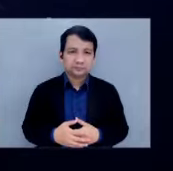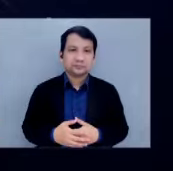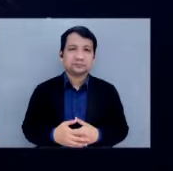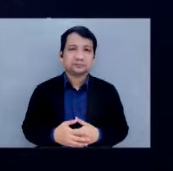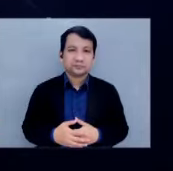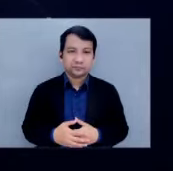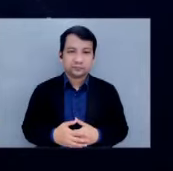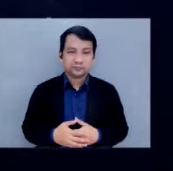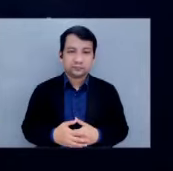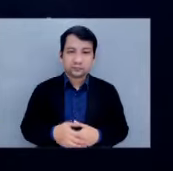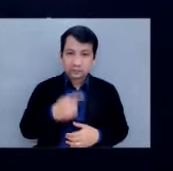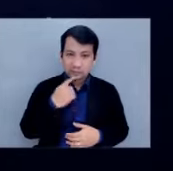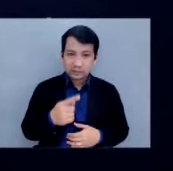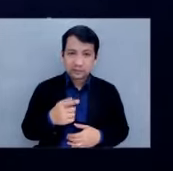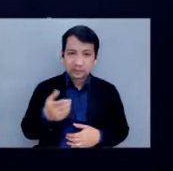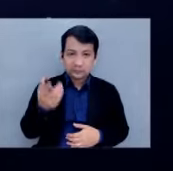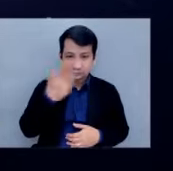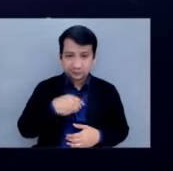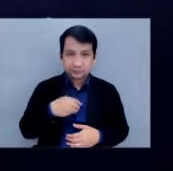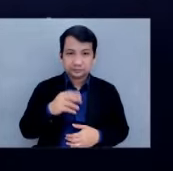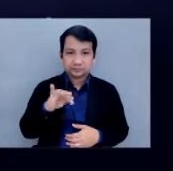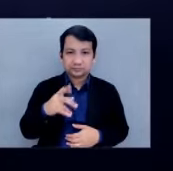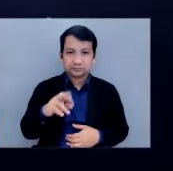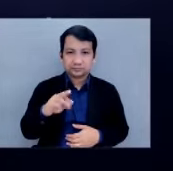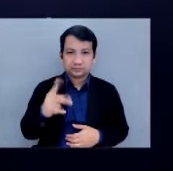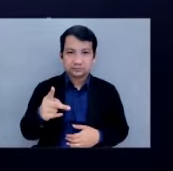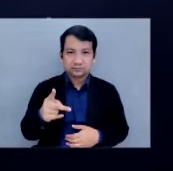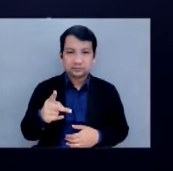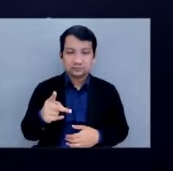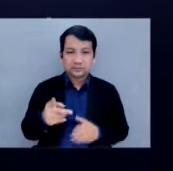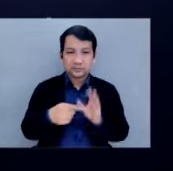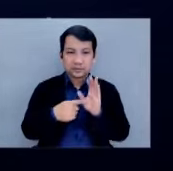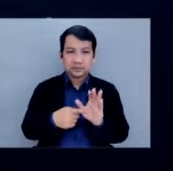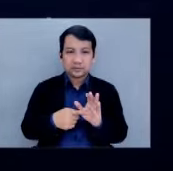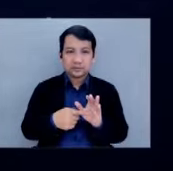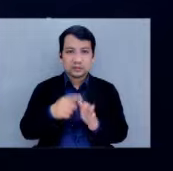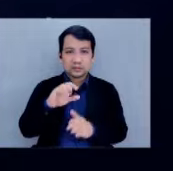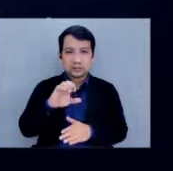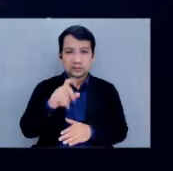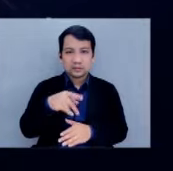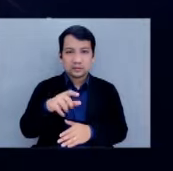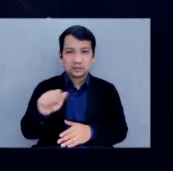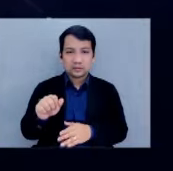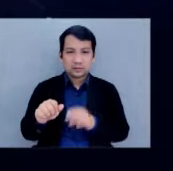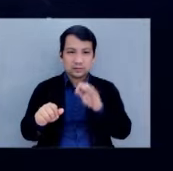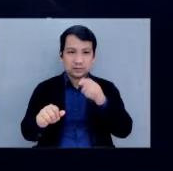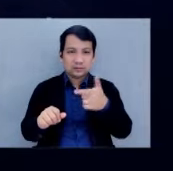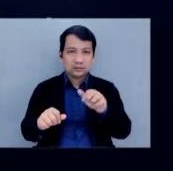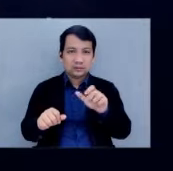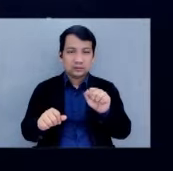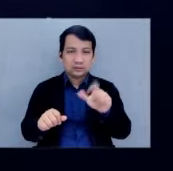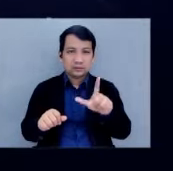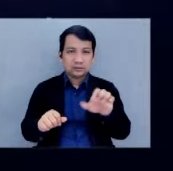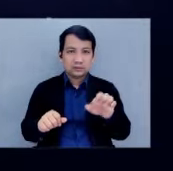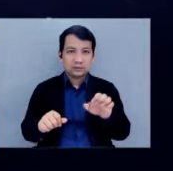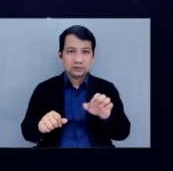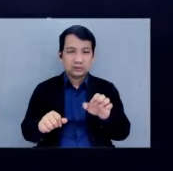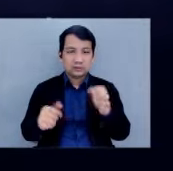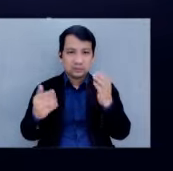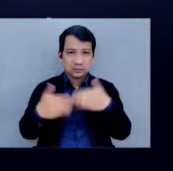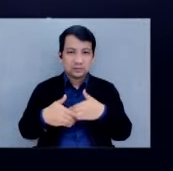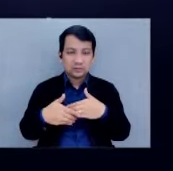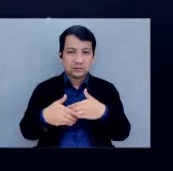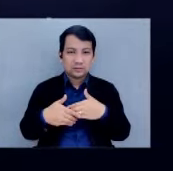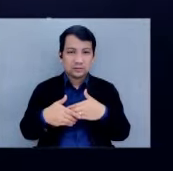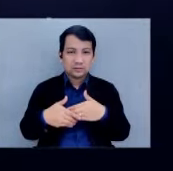Speaking of maganda or marikit, game na kumasa si aespa member Giselle sa Marikit sa Dilim Challenge. Sa video,